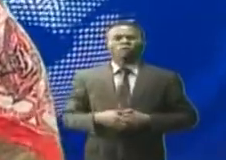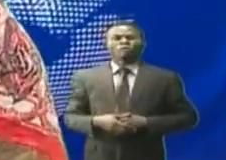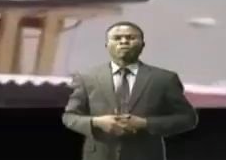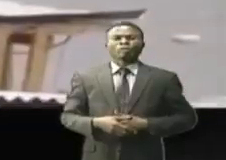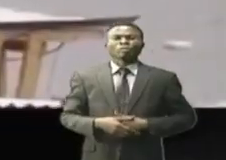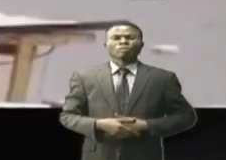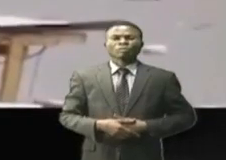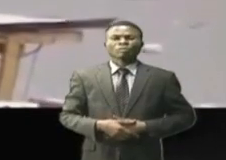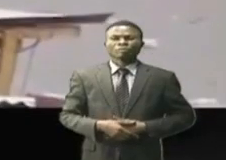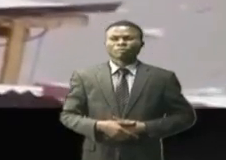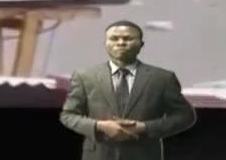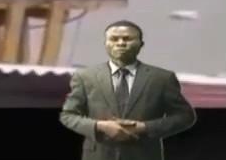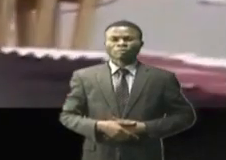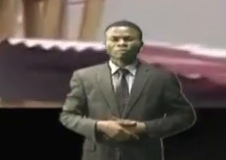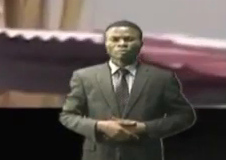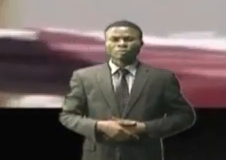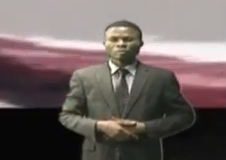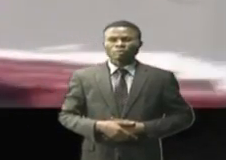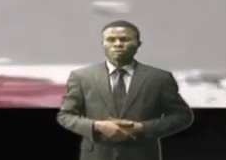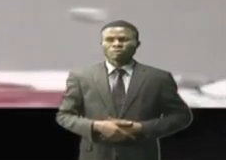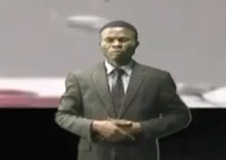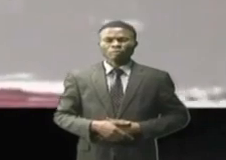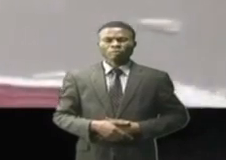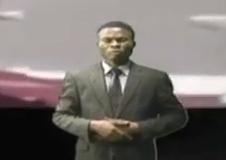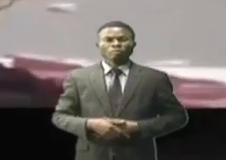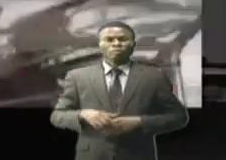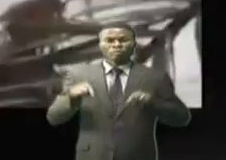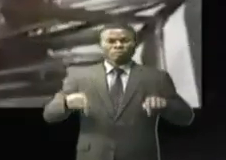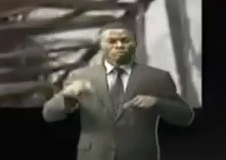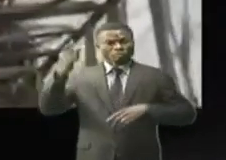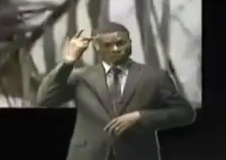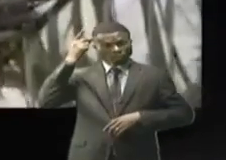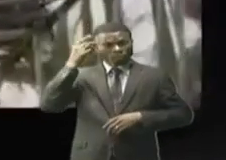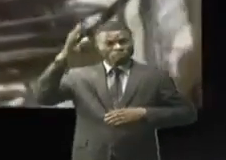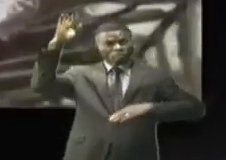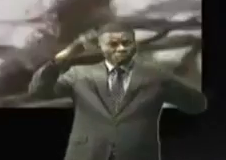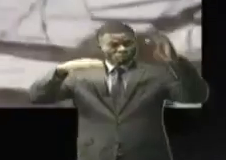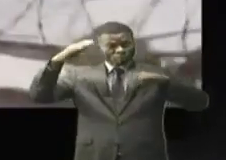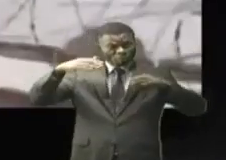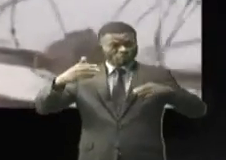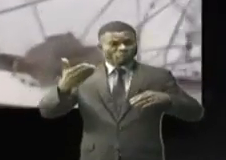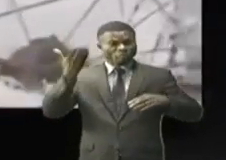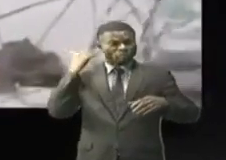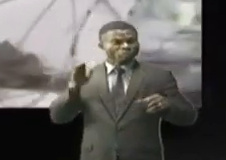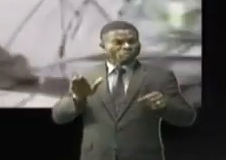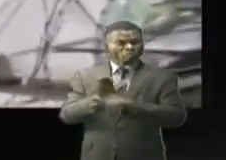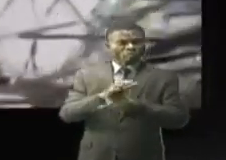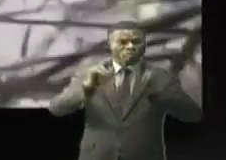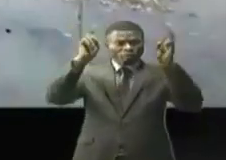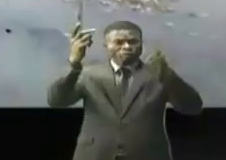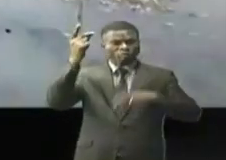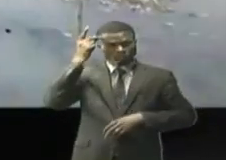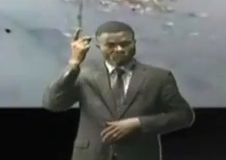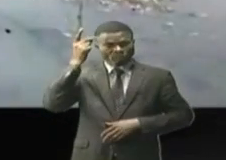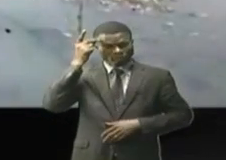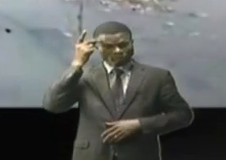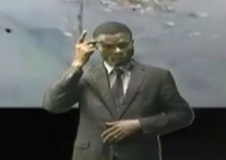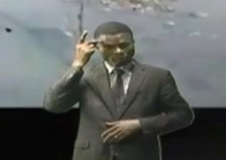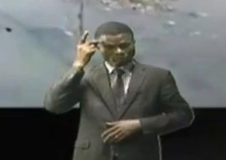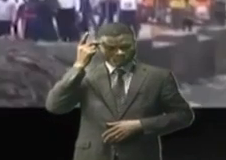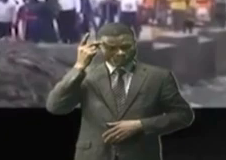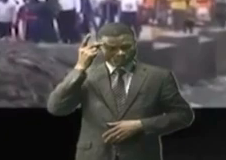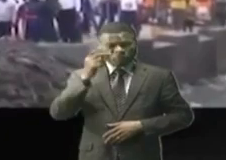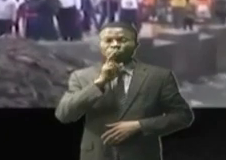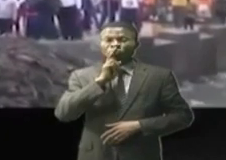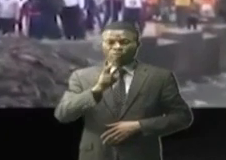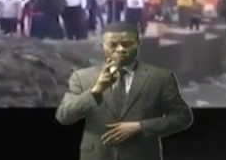reportage. Les phénomènes des inondations récurrentes déplorées dans la ville de Kinshasa ne sont pas une